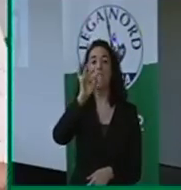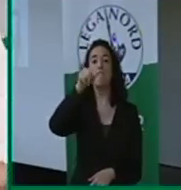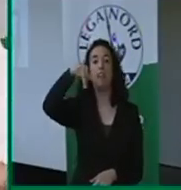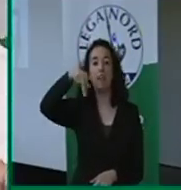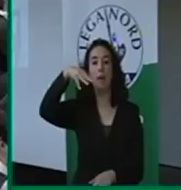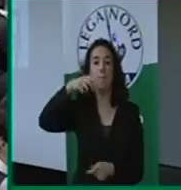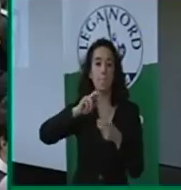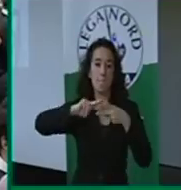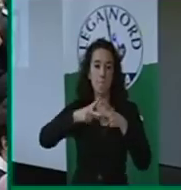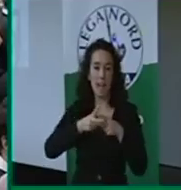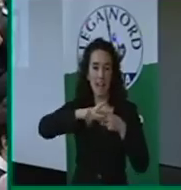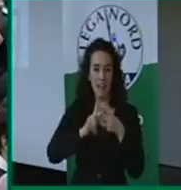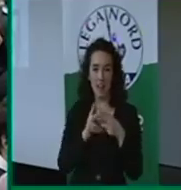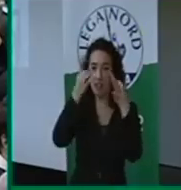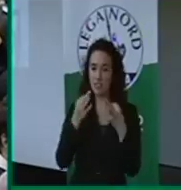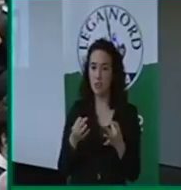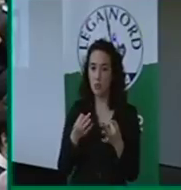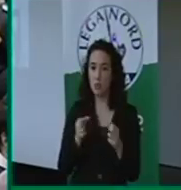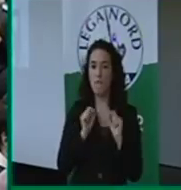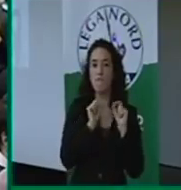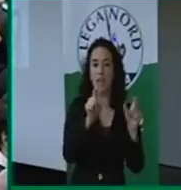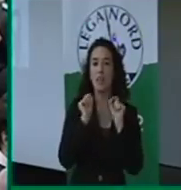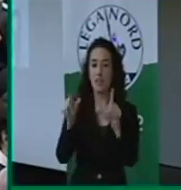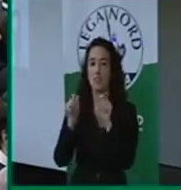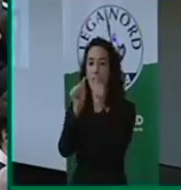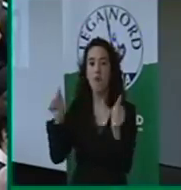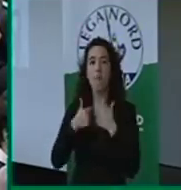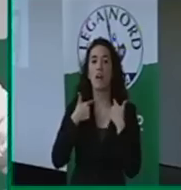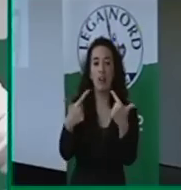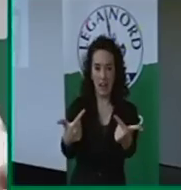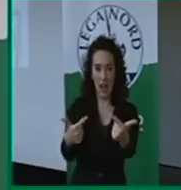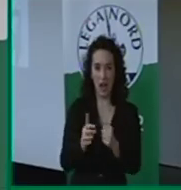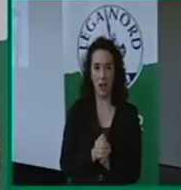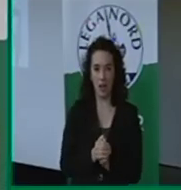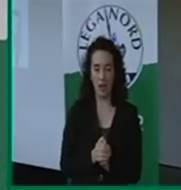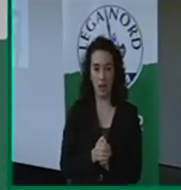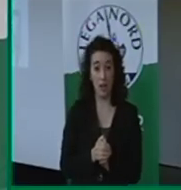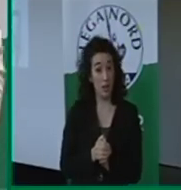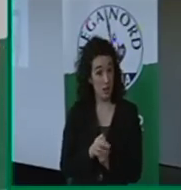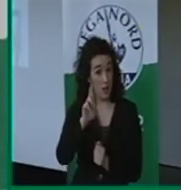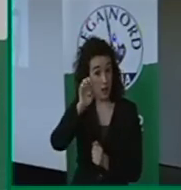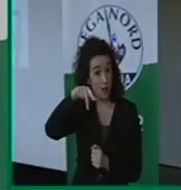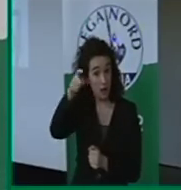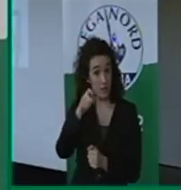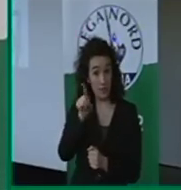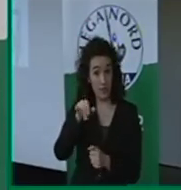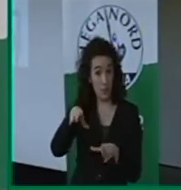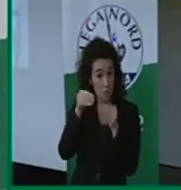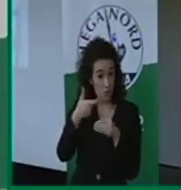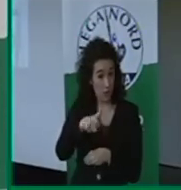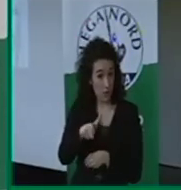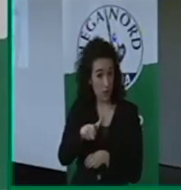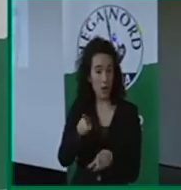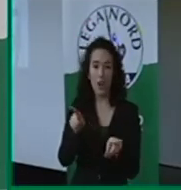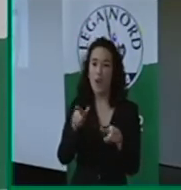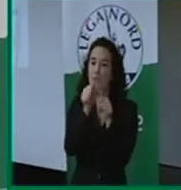sono pronti a regalarlo perché è arrivato Renzi perché deve finire con i saldi e io sono preoccupato sono